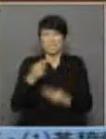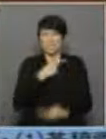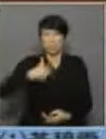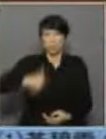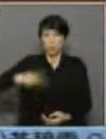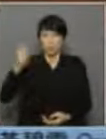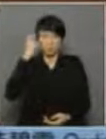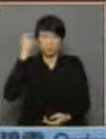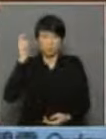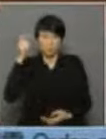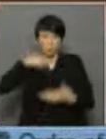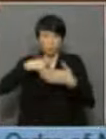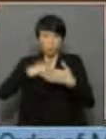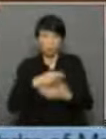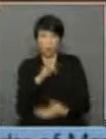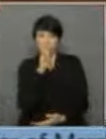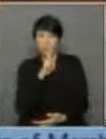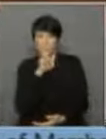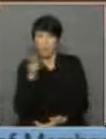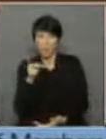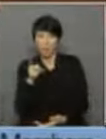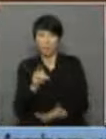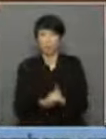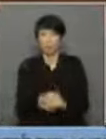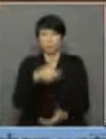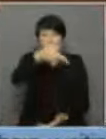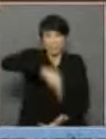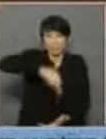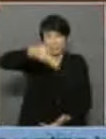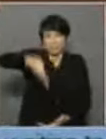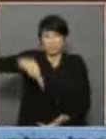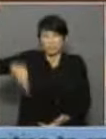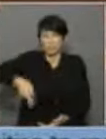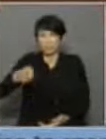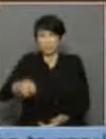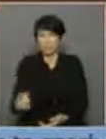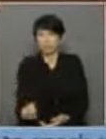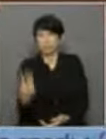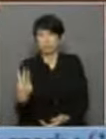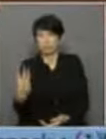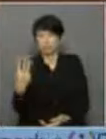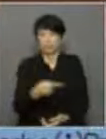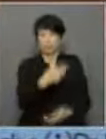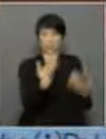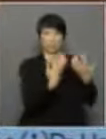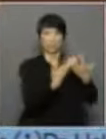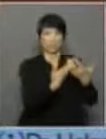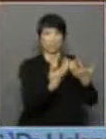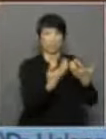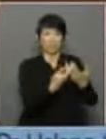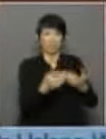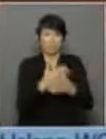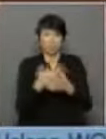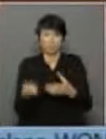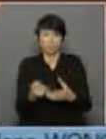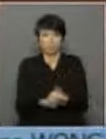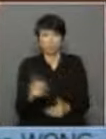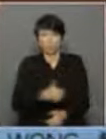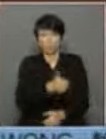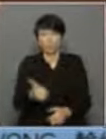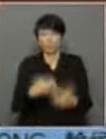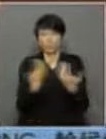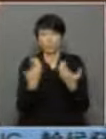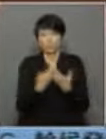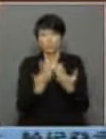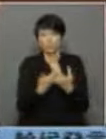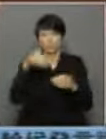內幕先。啊，個選區重新劃界，咪劃到啲有啲你有著數，有啲你要計算咗。你因為你而家已經係一部好成熟嘅選舉機器嚟噶啦嘛，